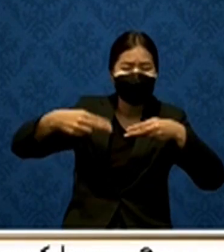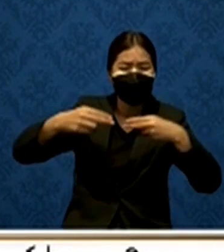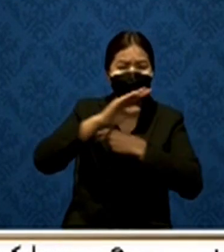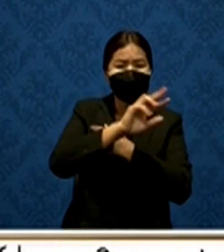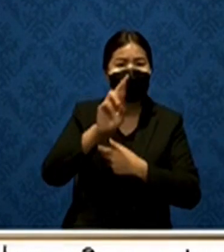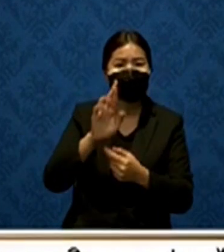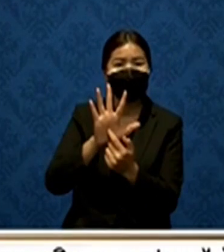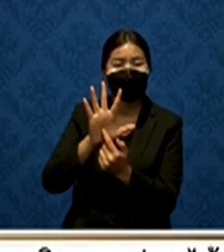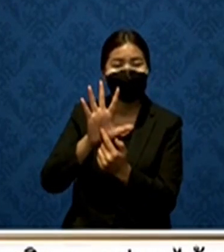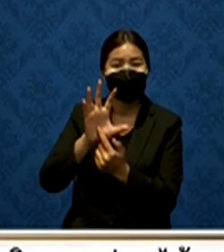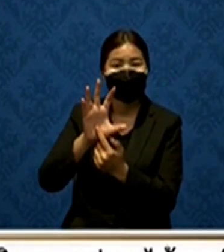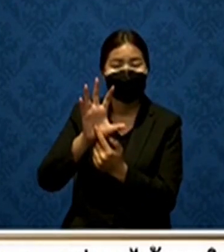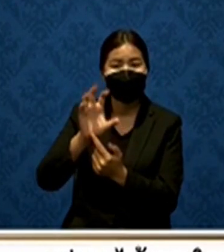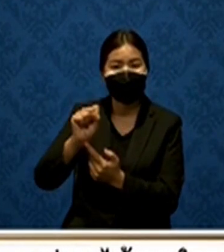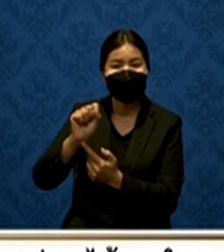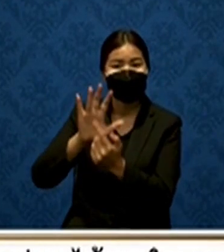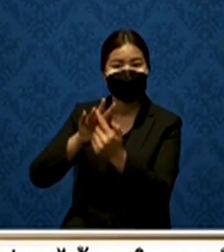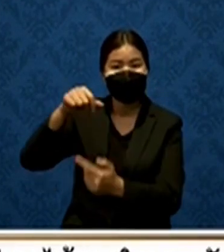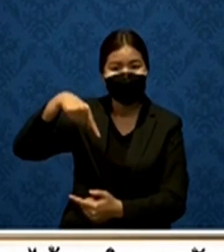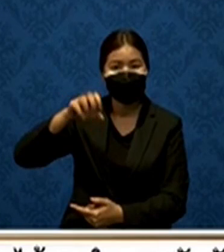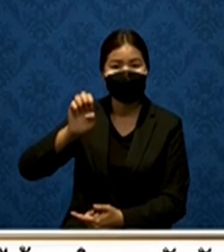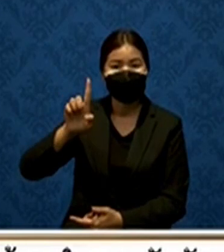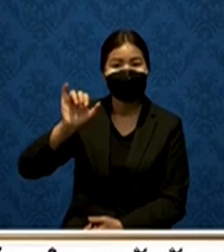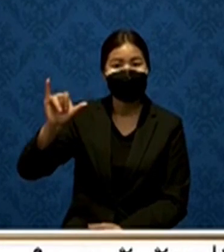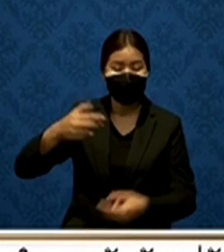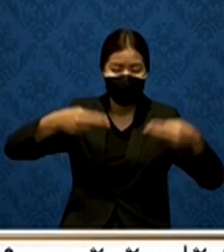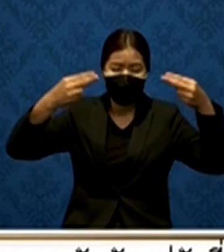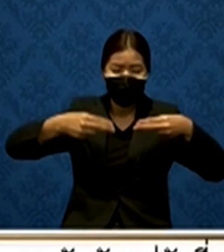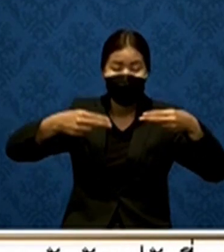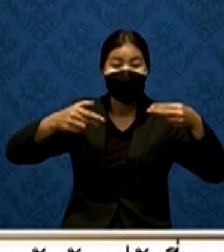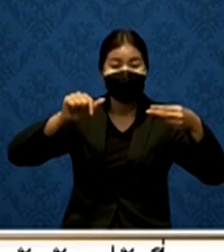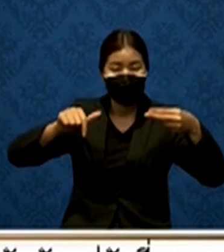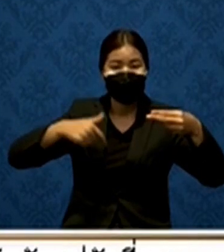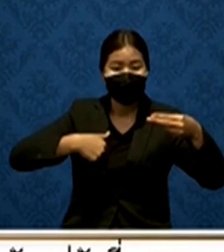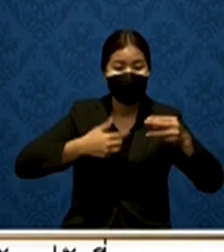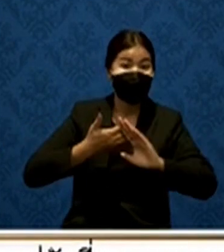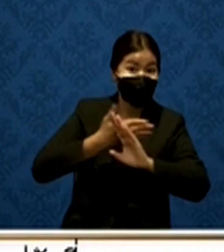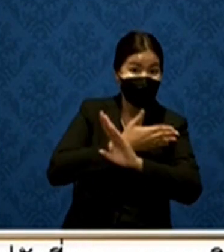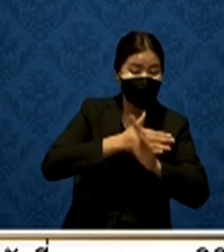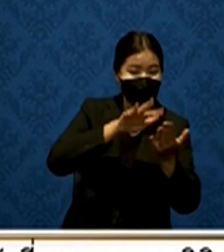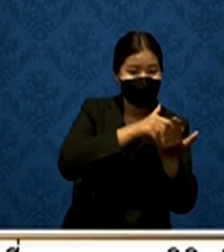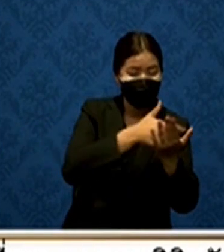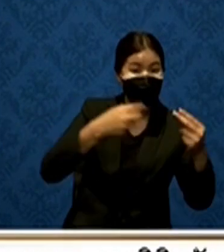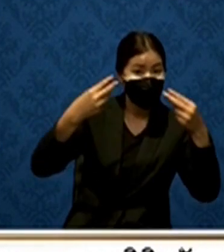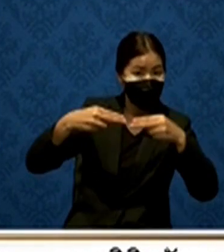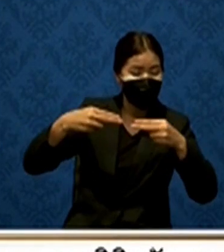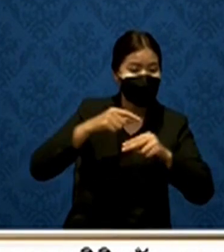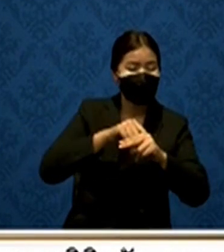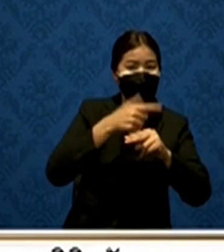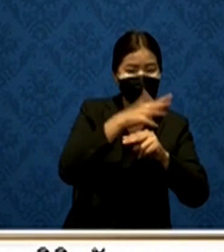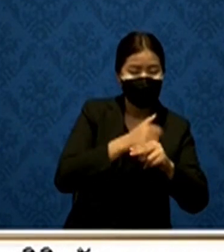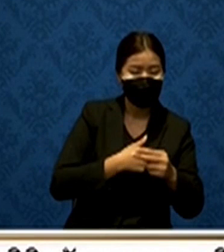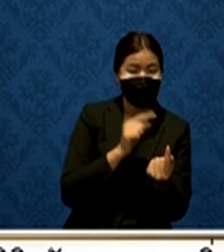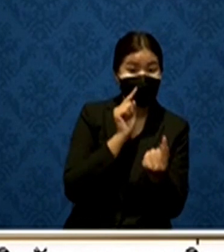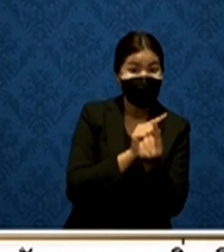ก่อนทน้ำมนมัจะพ่งกระชูดเนี่ยครับกับปัจจุบันหน้าสัธานการเดือนพพิศพาพบว่